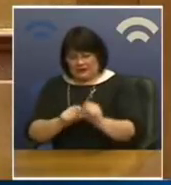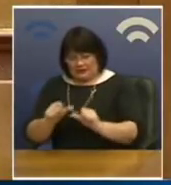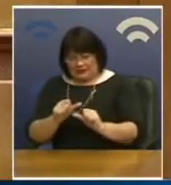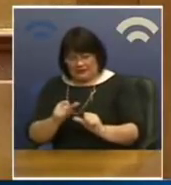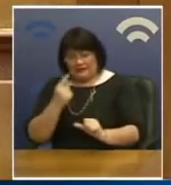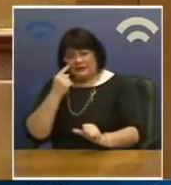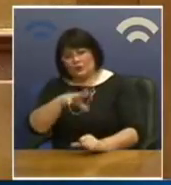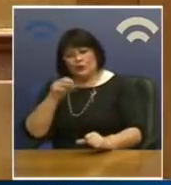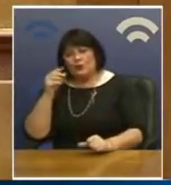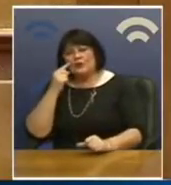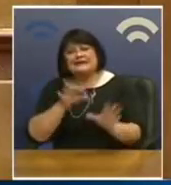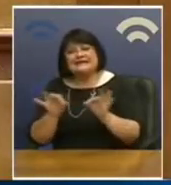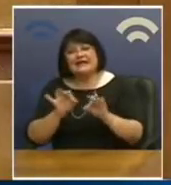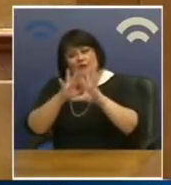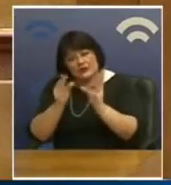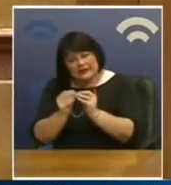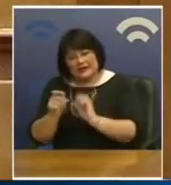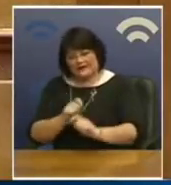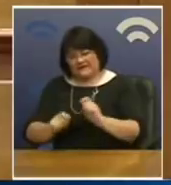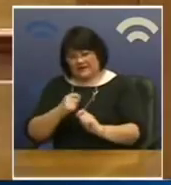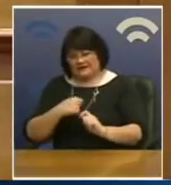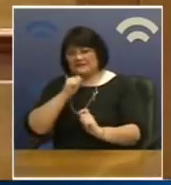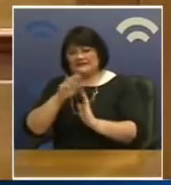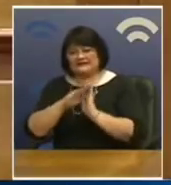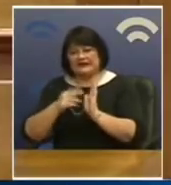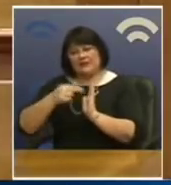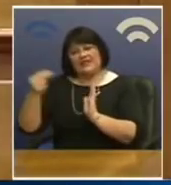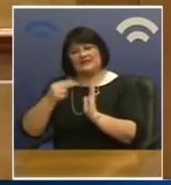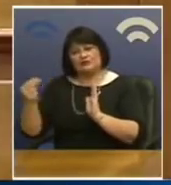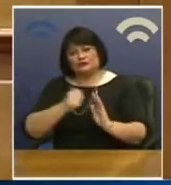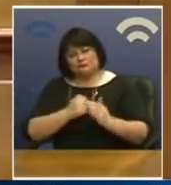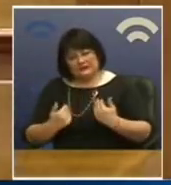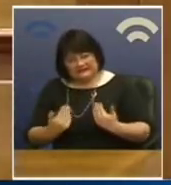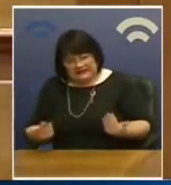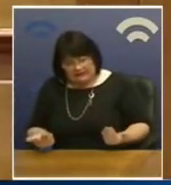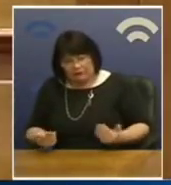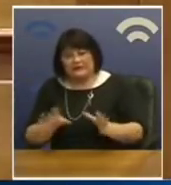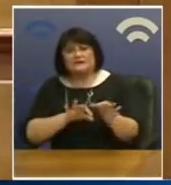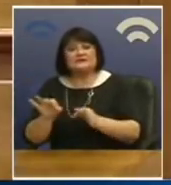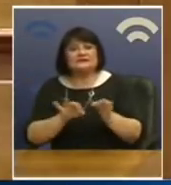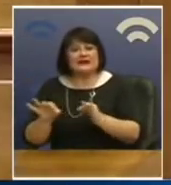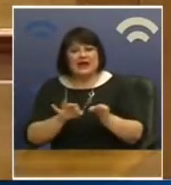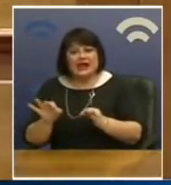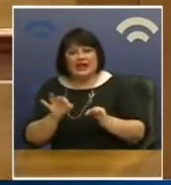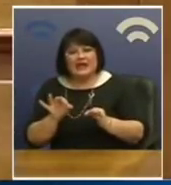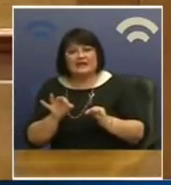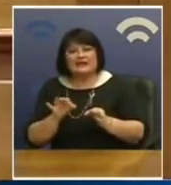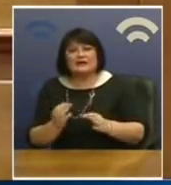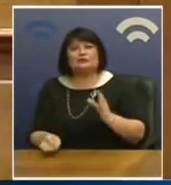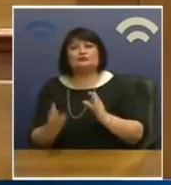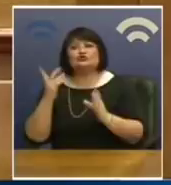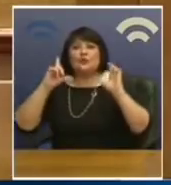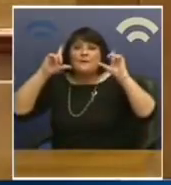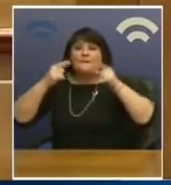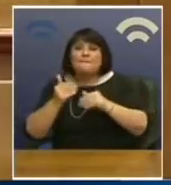αποτυπώνει ένα συνολικό σχέδιο για το Σύνταγμα και τους θεσμούς. Ένα σχέδιο για μια νέα μεταπολίτευση, όπως